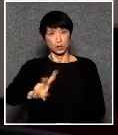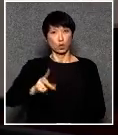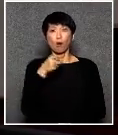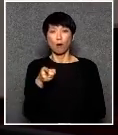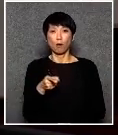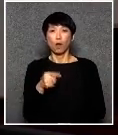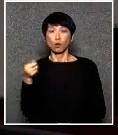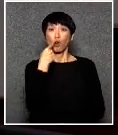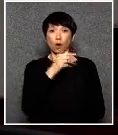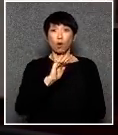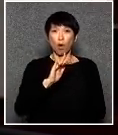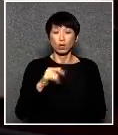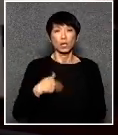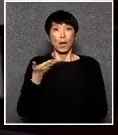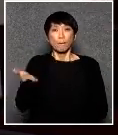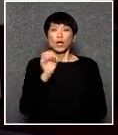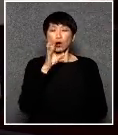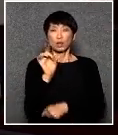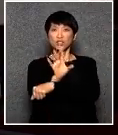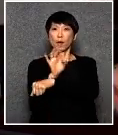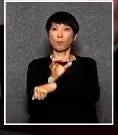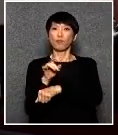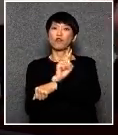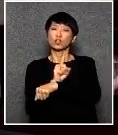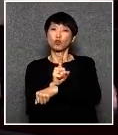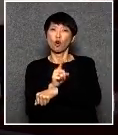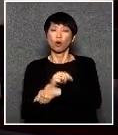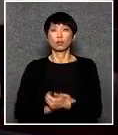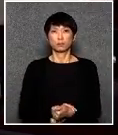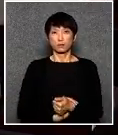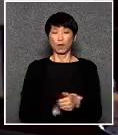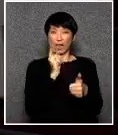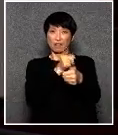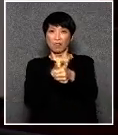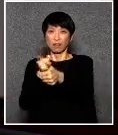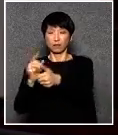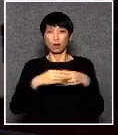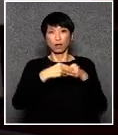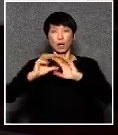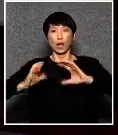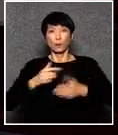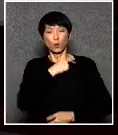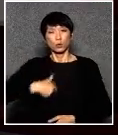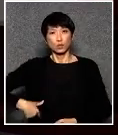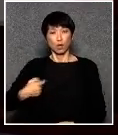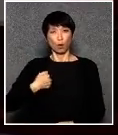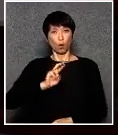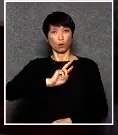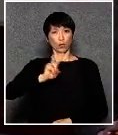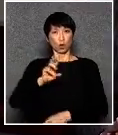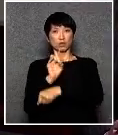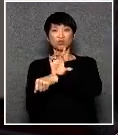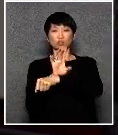可以講，你又俾佢講15分鐘，係咪嚟批判嗰啲所謂拉布嘅議員？你都要俾我15分鐘回應翻佢